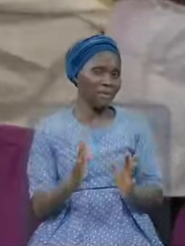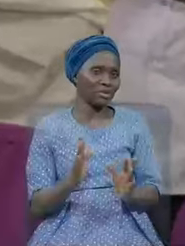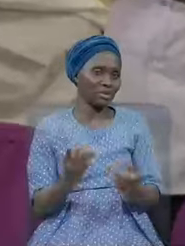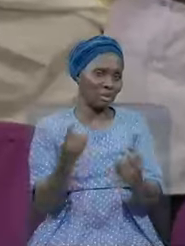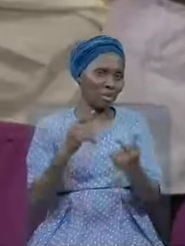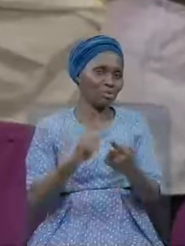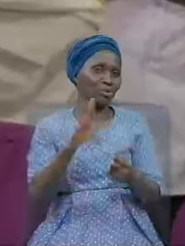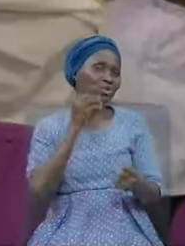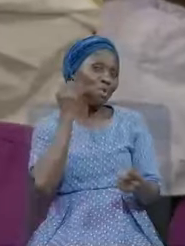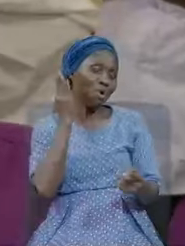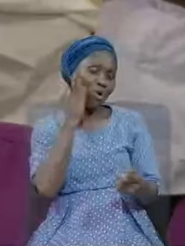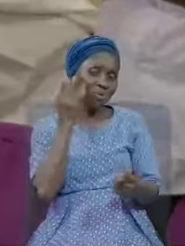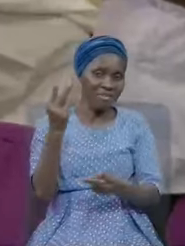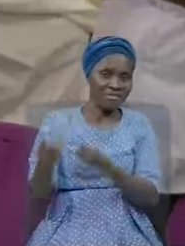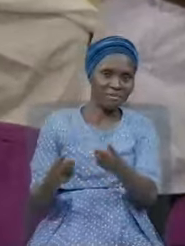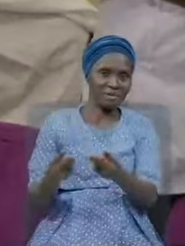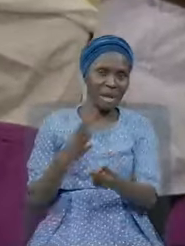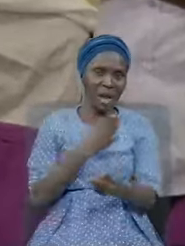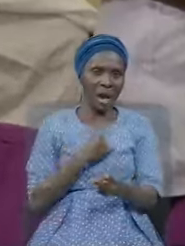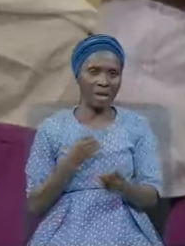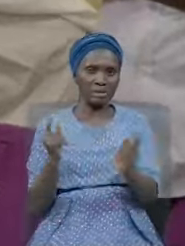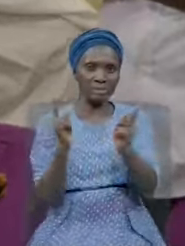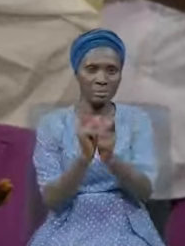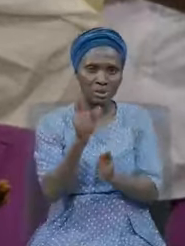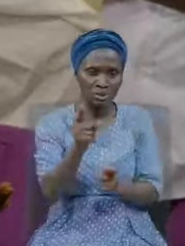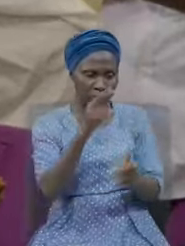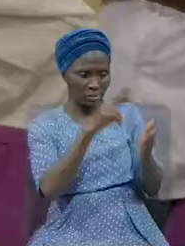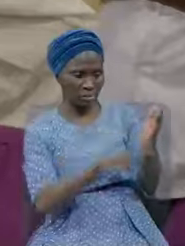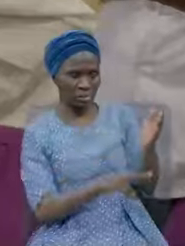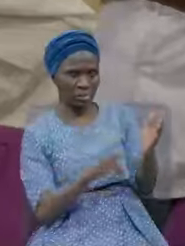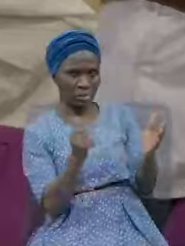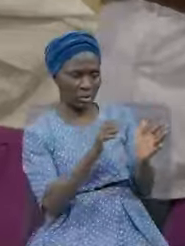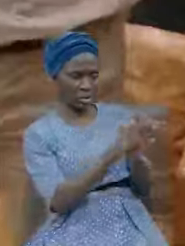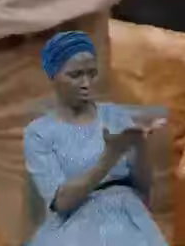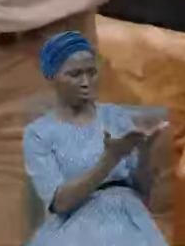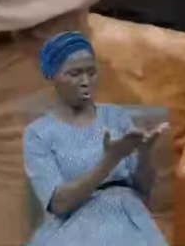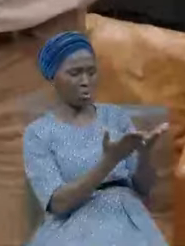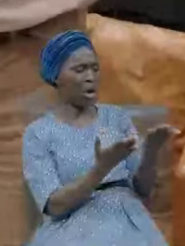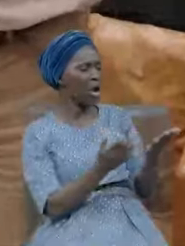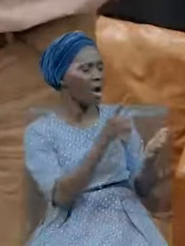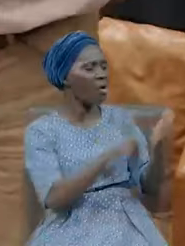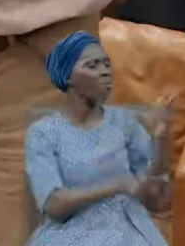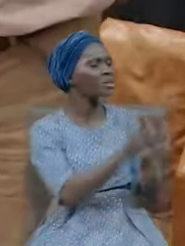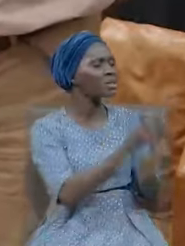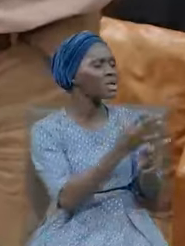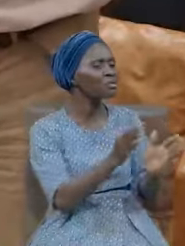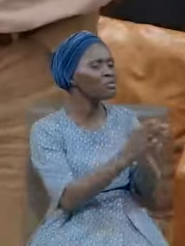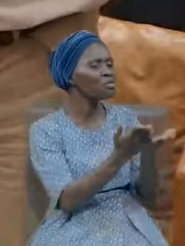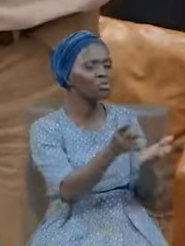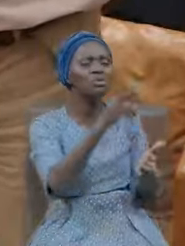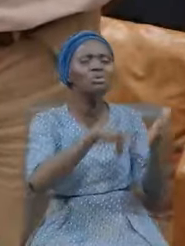et et venir à votre épaule et qu'est-ce que tu